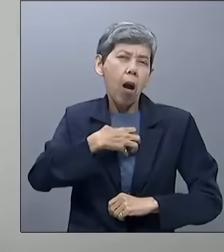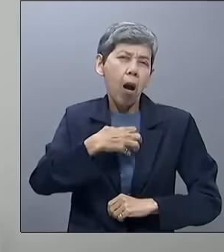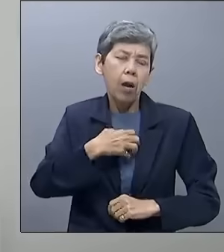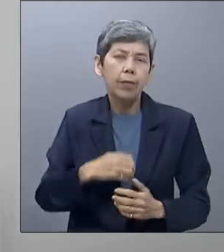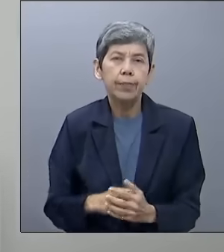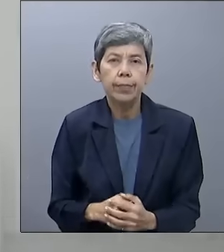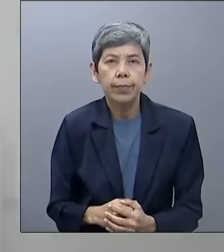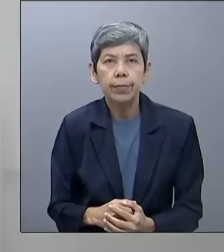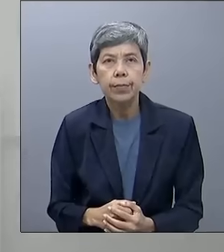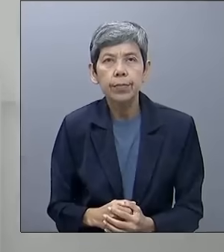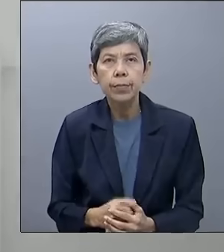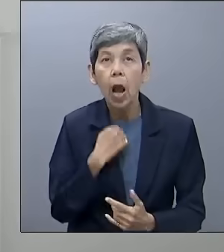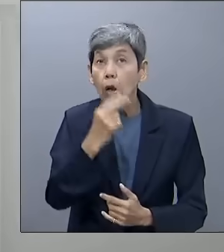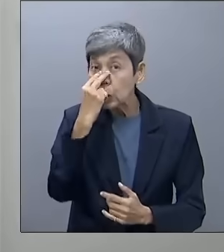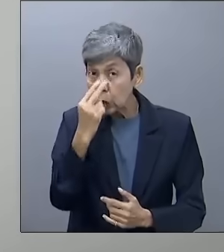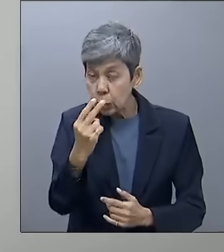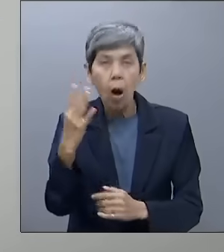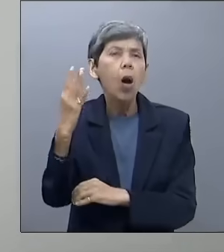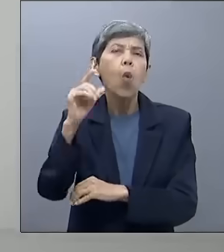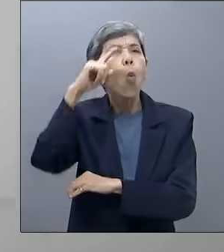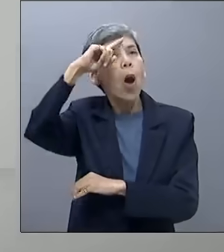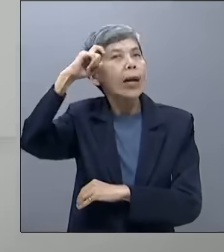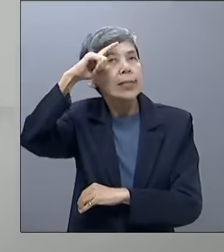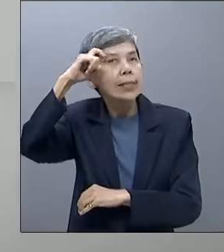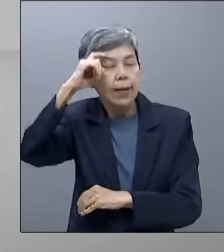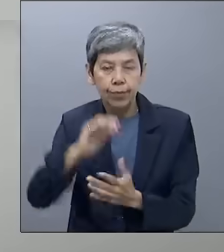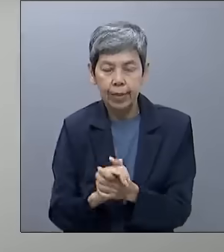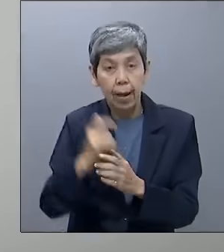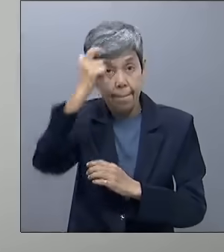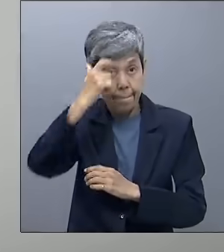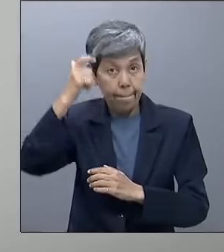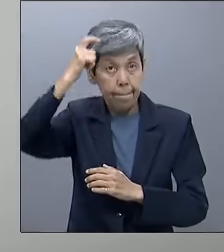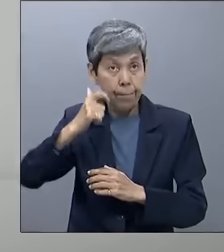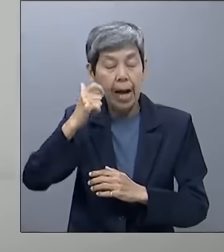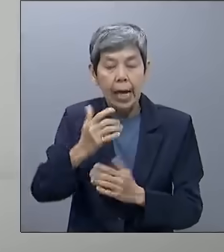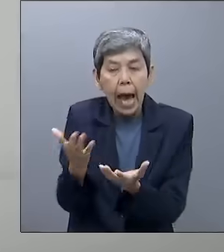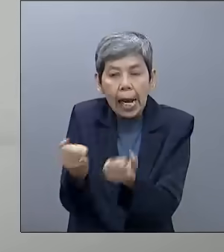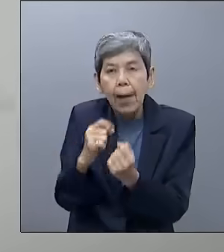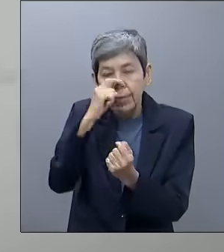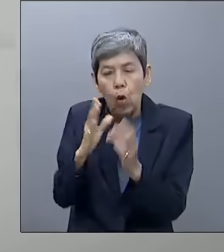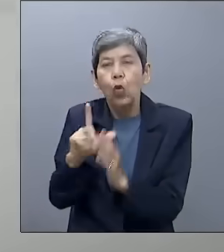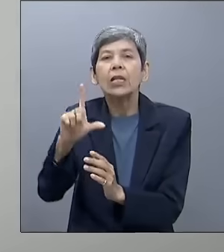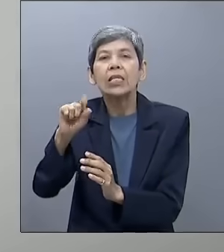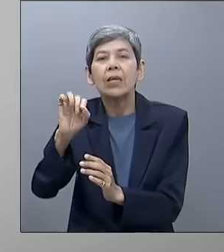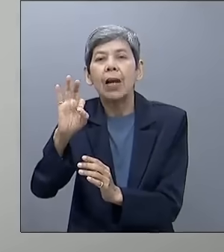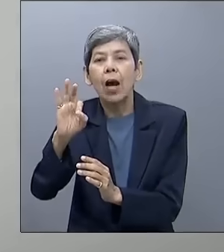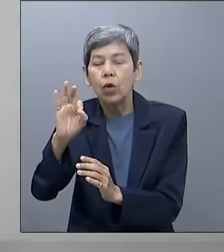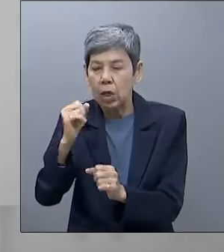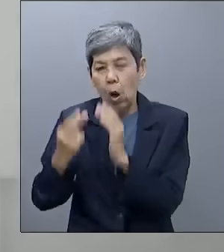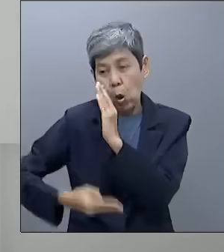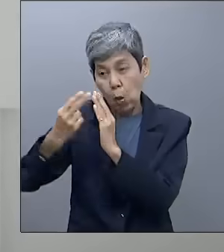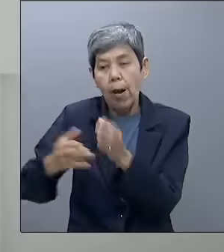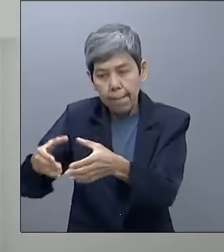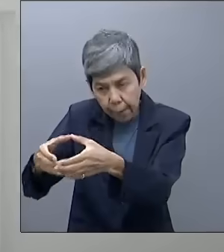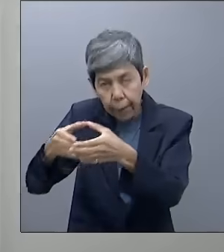ค่ะนี่เป็นเหตุการณ์เมื่อวันเสาร์ค่ะเจ้าหน้าที่เมียนมาร์ไปรับคนไทยอีก 29คนจากโรงแรม 2